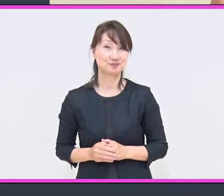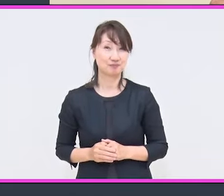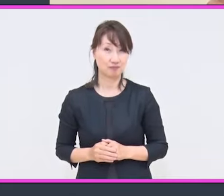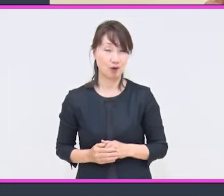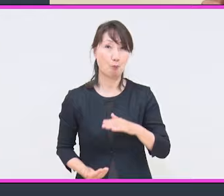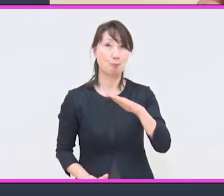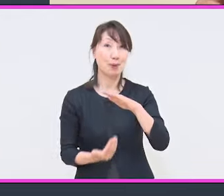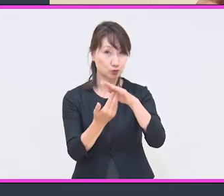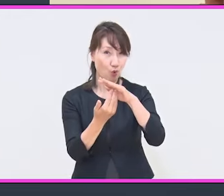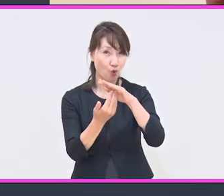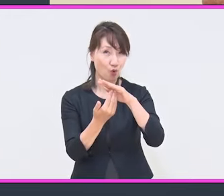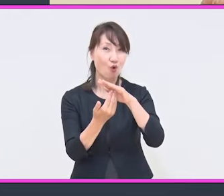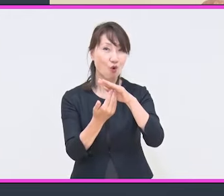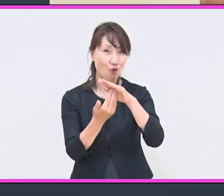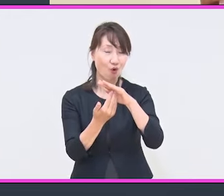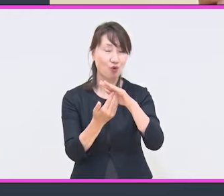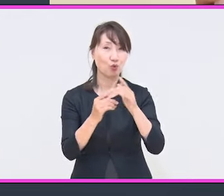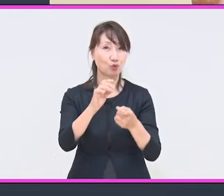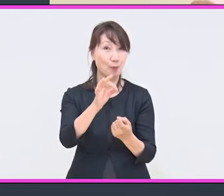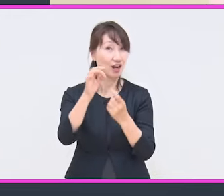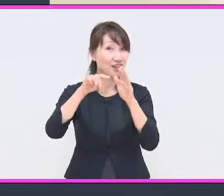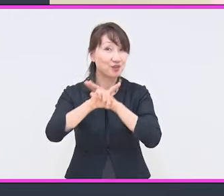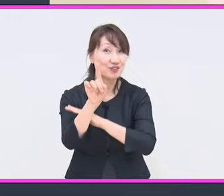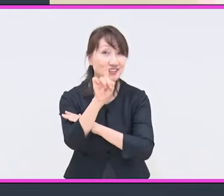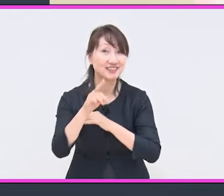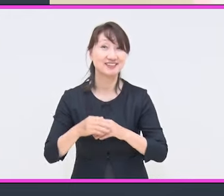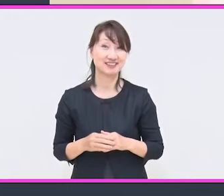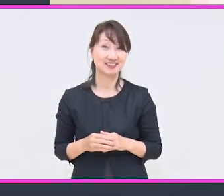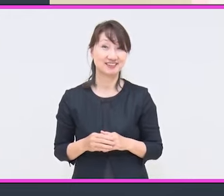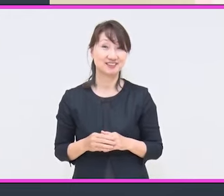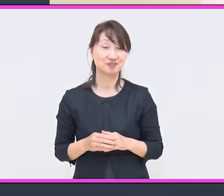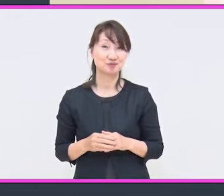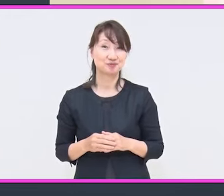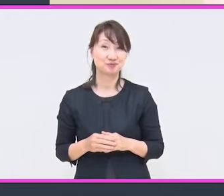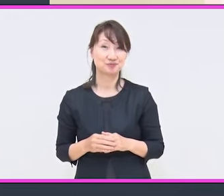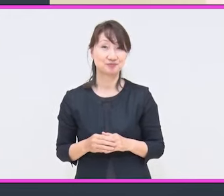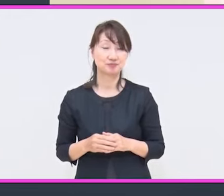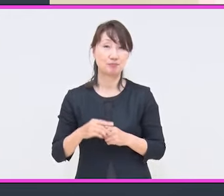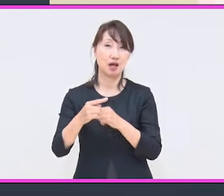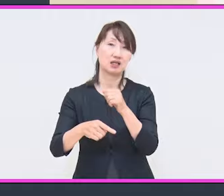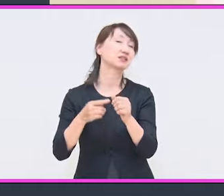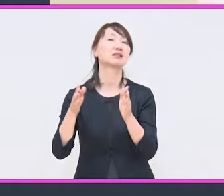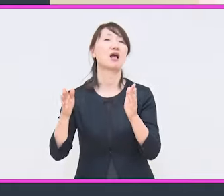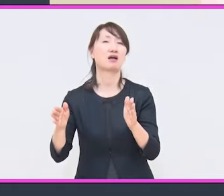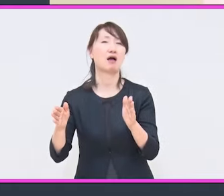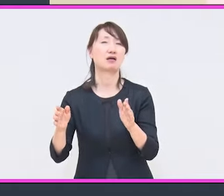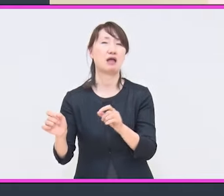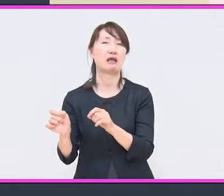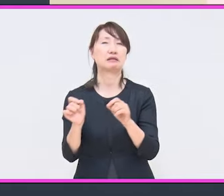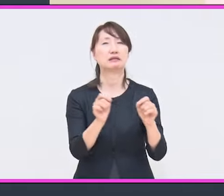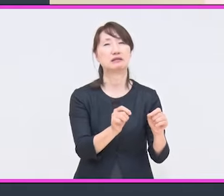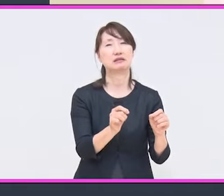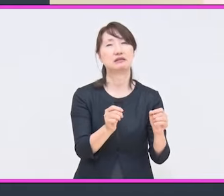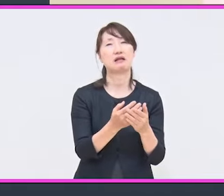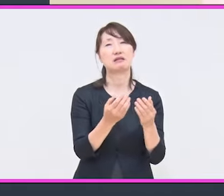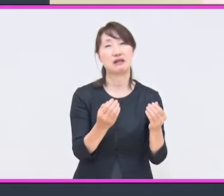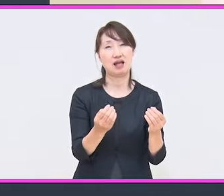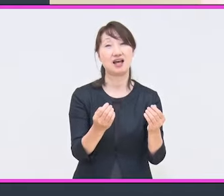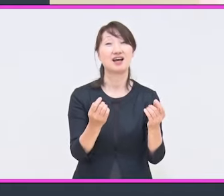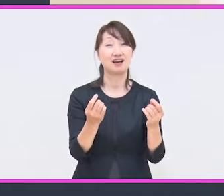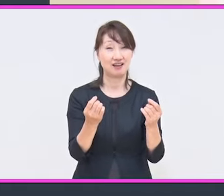ベス ト, ベスト、この言葉を選んだのは ですね、まあ、あの1年間延期になってたあ